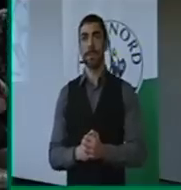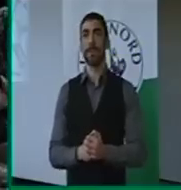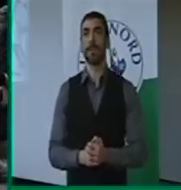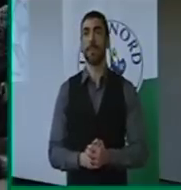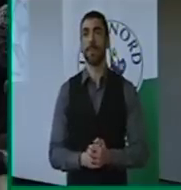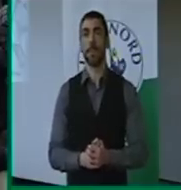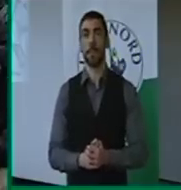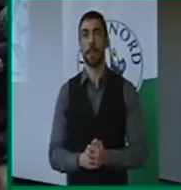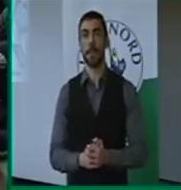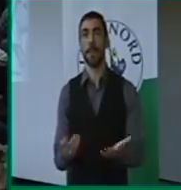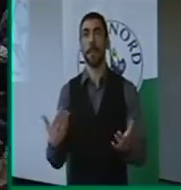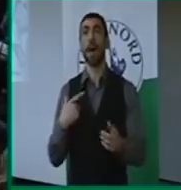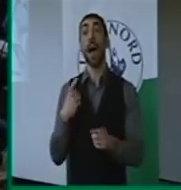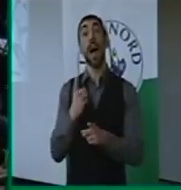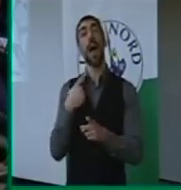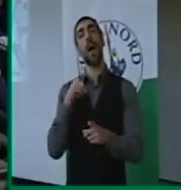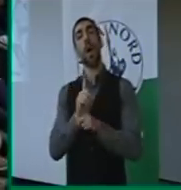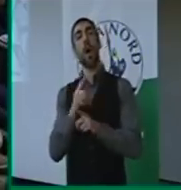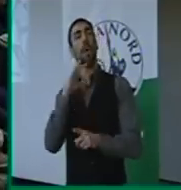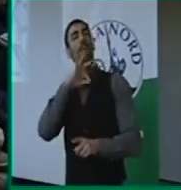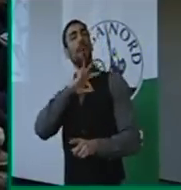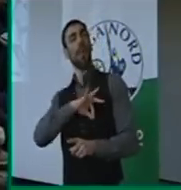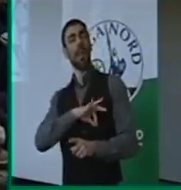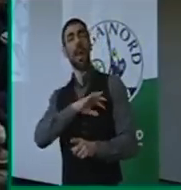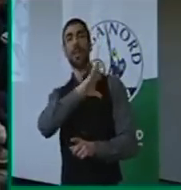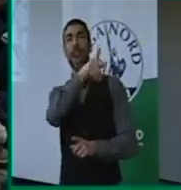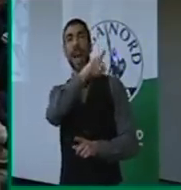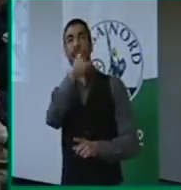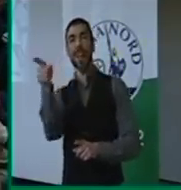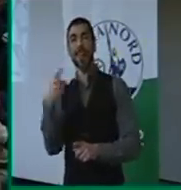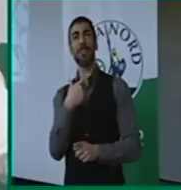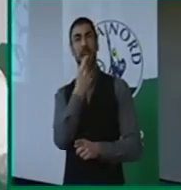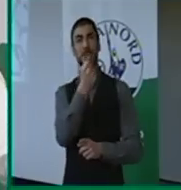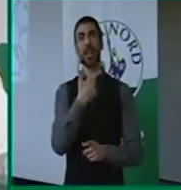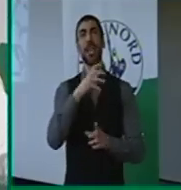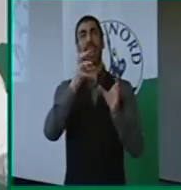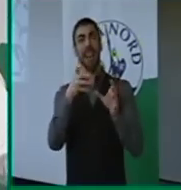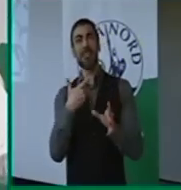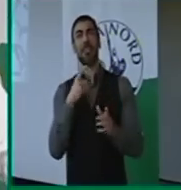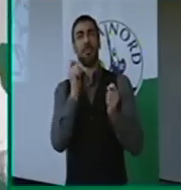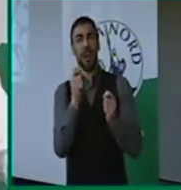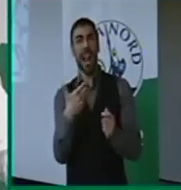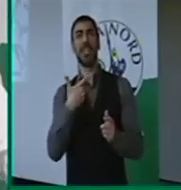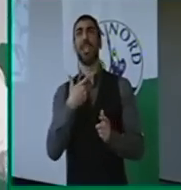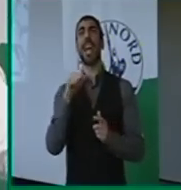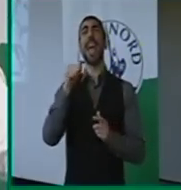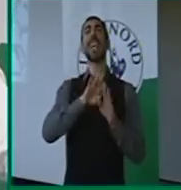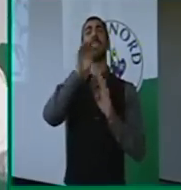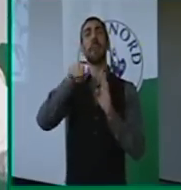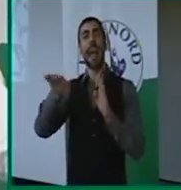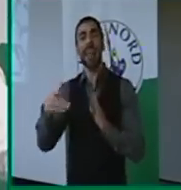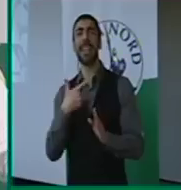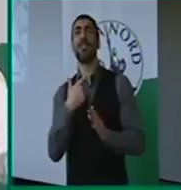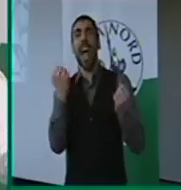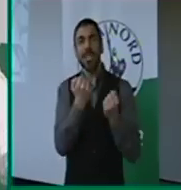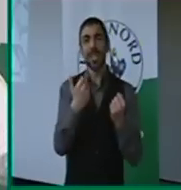noi stessi però abbiamo un vantaggio rispetto a tutte queste persone che hanno soldi Hanno televisioni hanno giornali hanno lo spread hanno